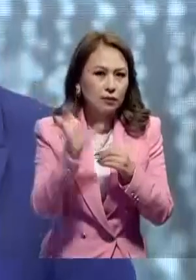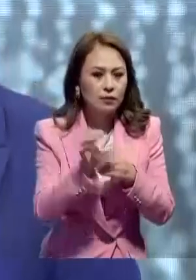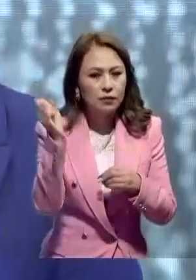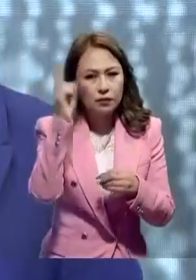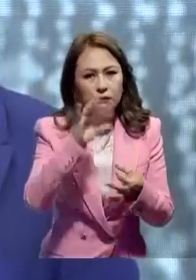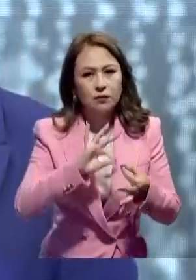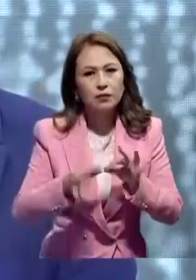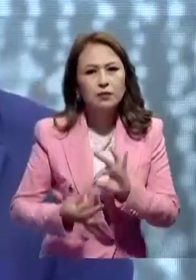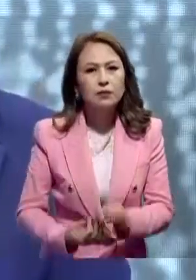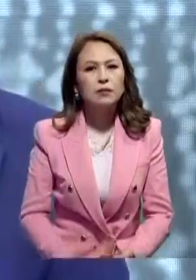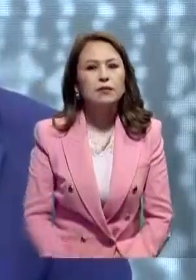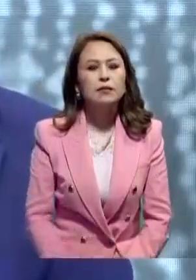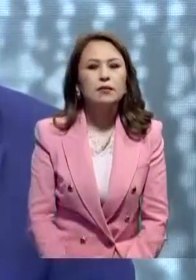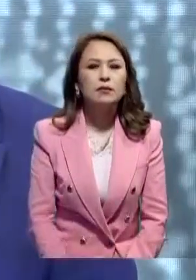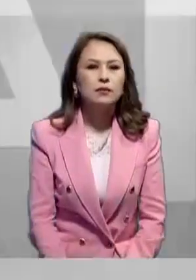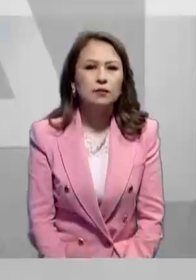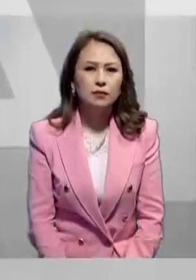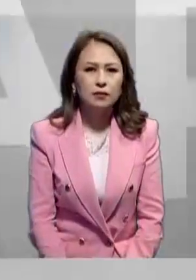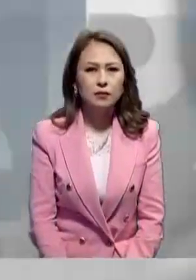секундтан кейін шартара байдарында айтам.